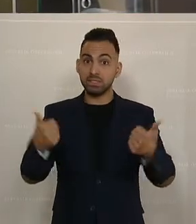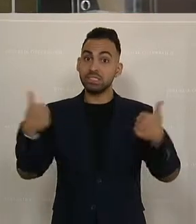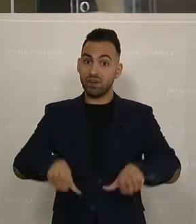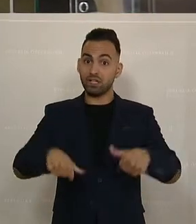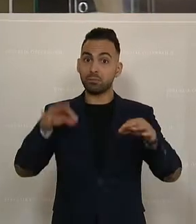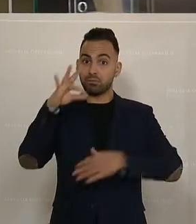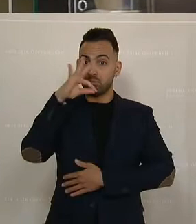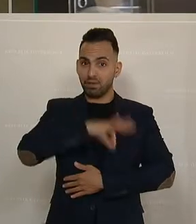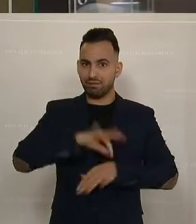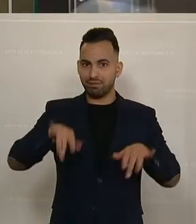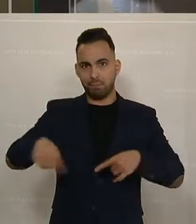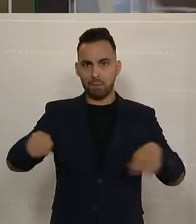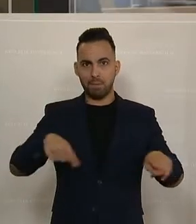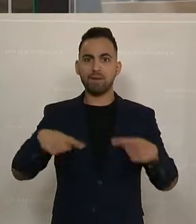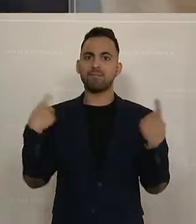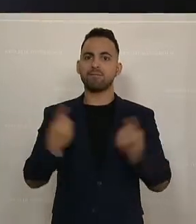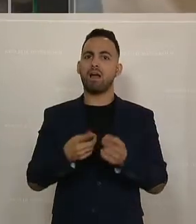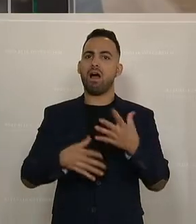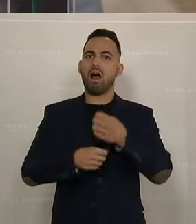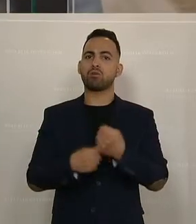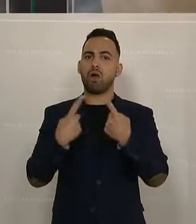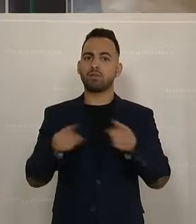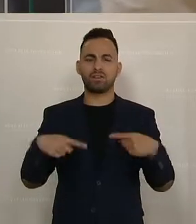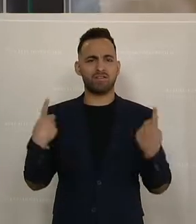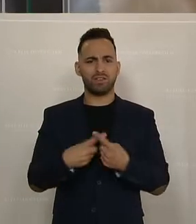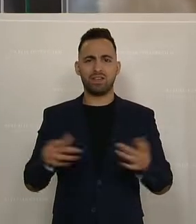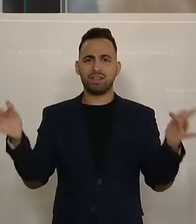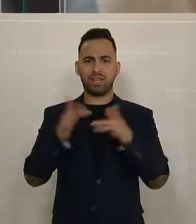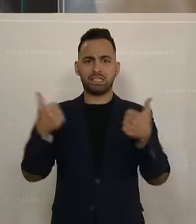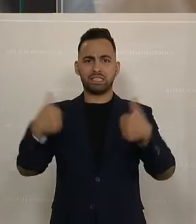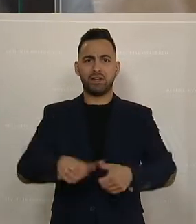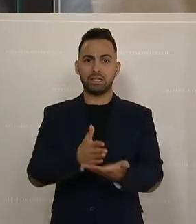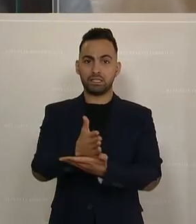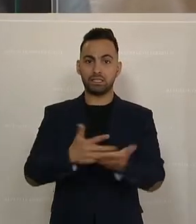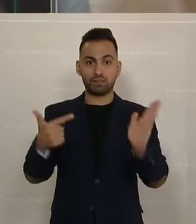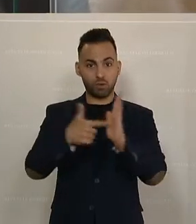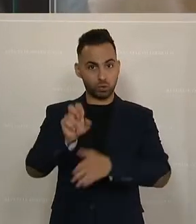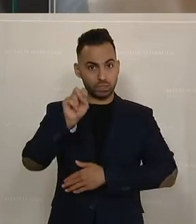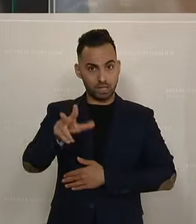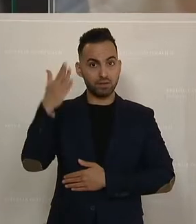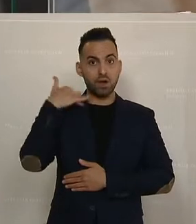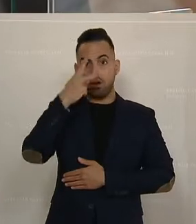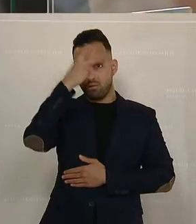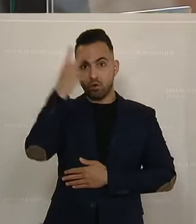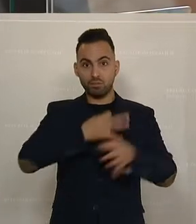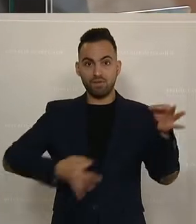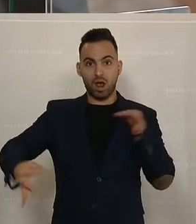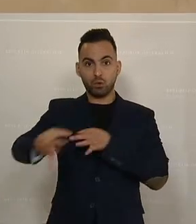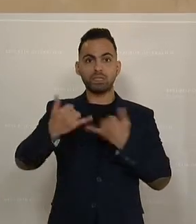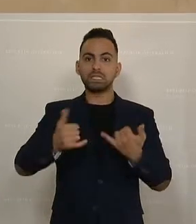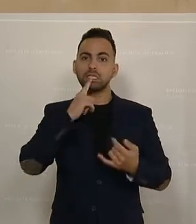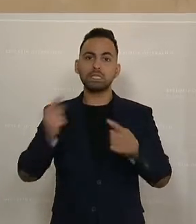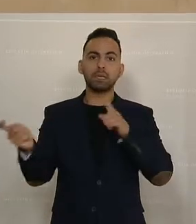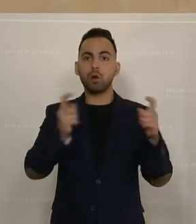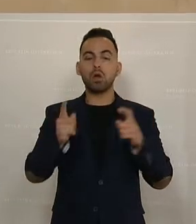was der unsere haltung dazu ist wir sind ganz grundsätzlich gegen diesen zwangsdienste aber es gab 2013 eine volksbefragung dazu und steht es nicht zur debatte ob